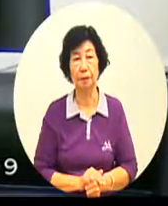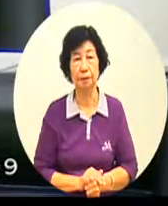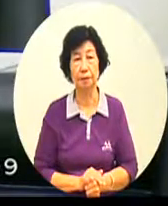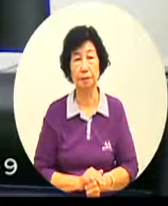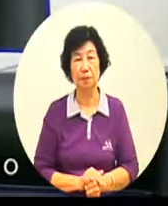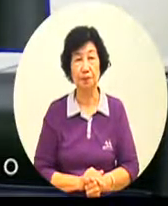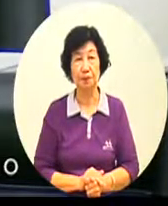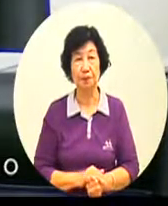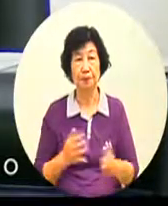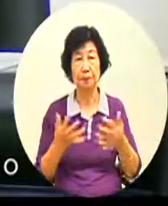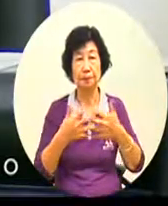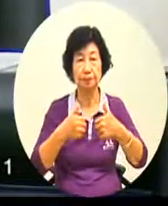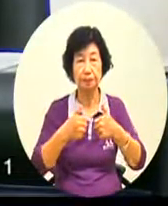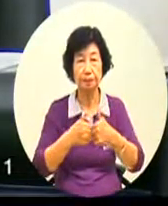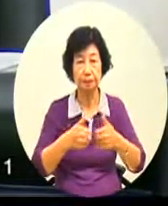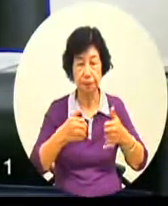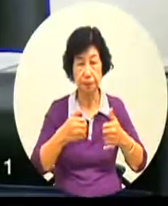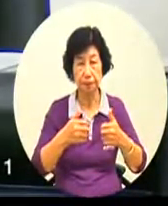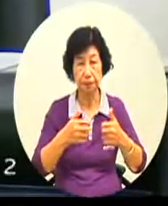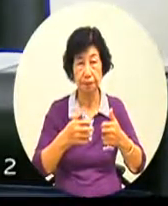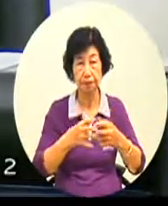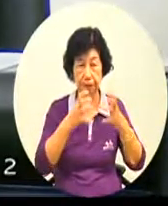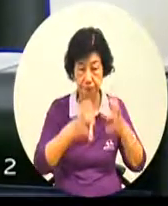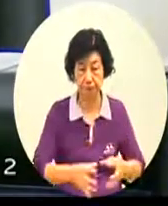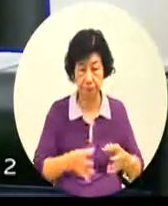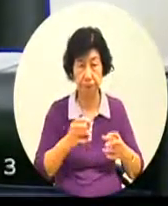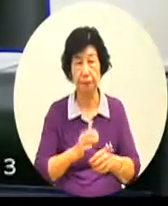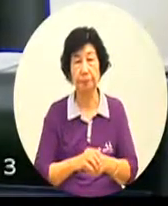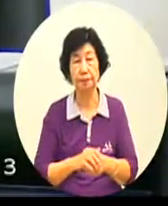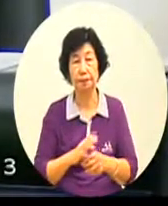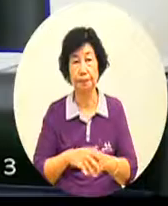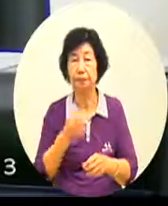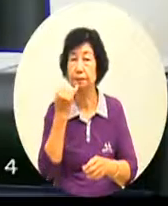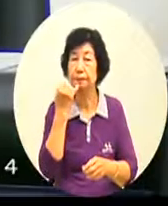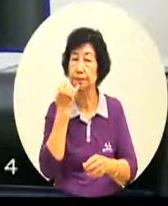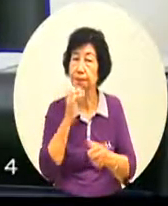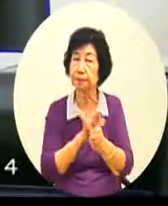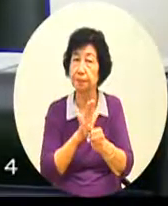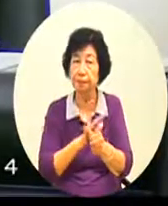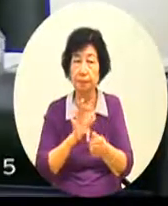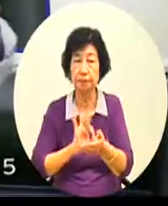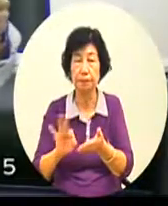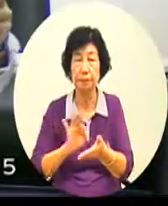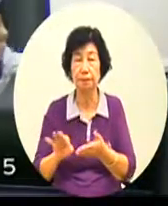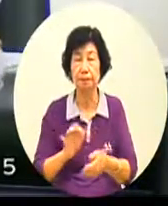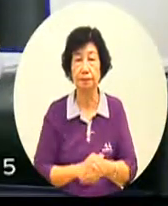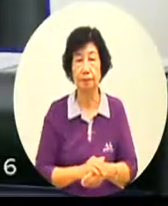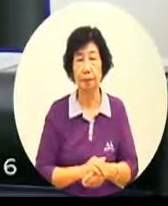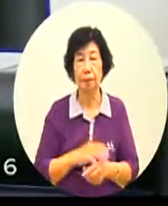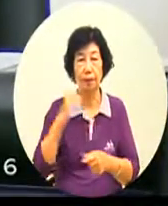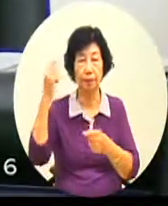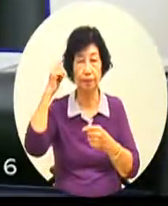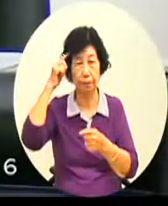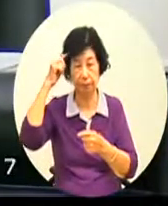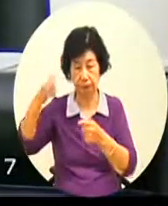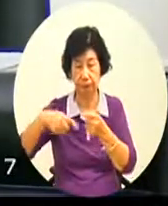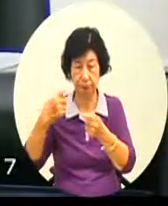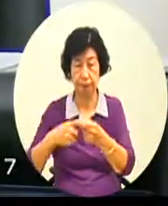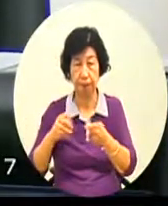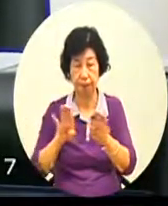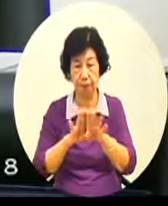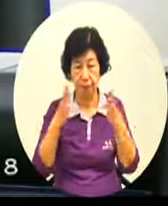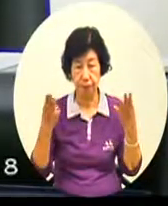这些机构的一些可以使用的。那我不晓得，等于说明年要启动了，那